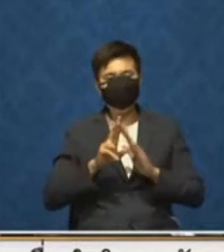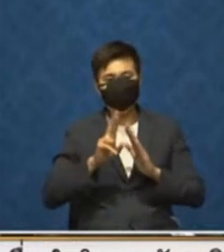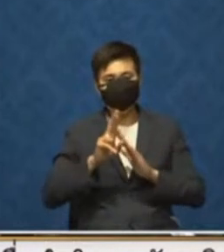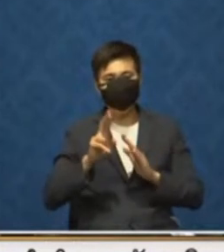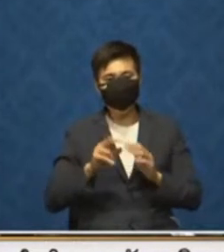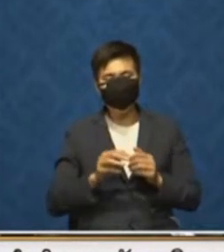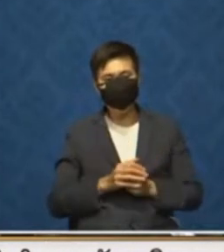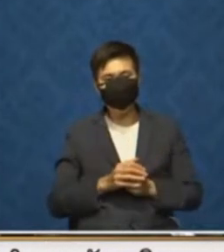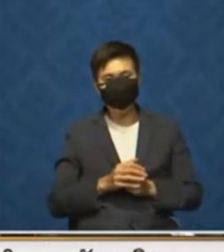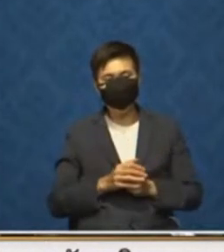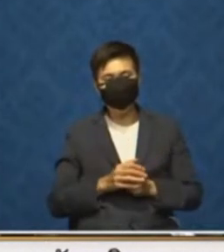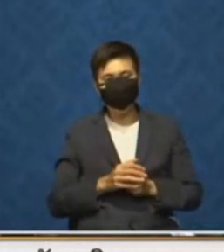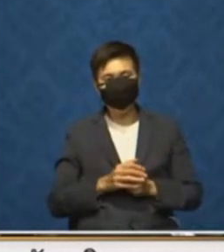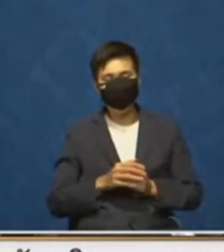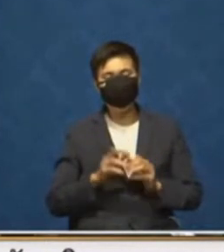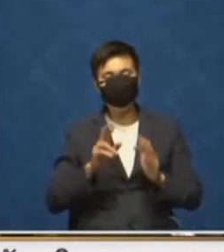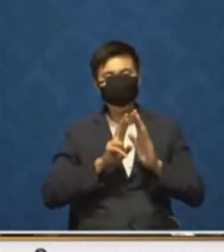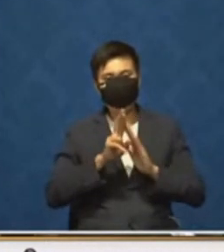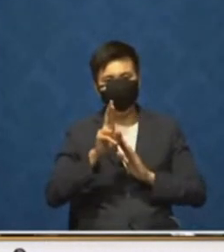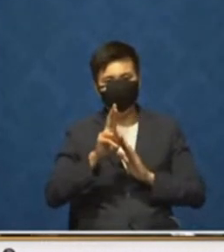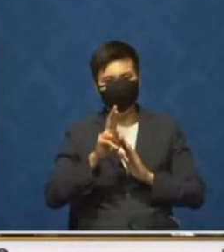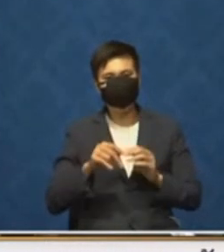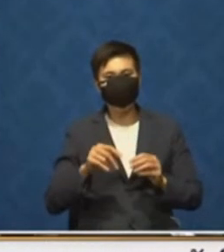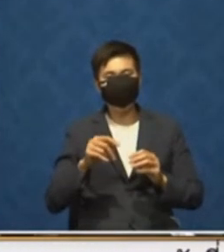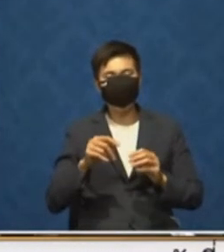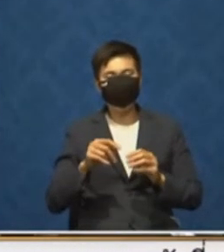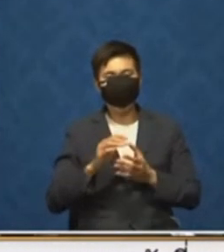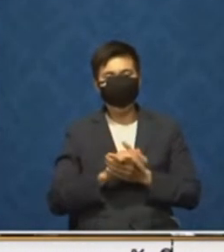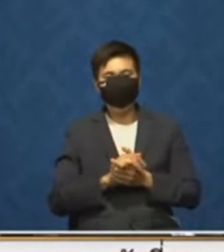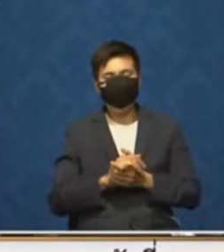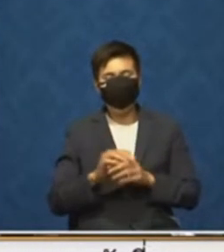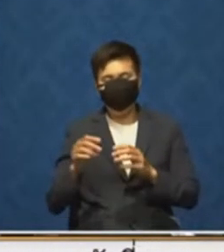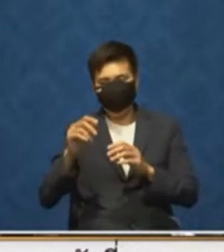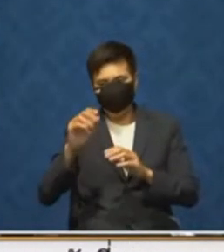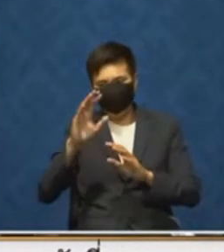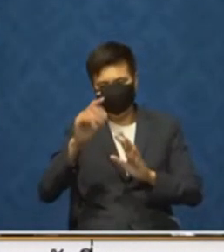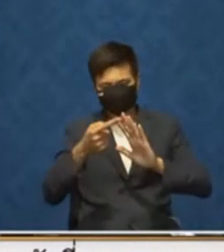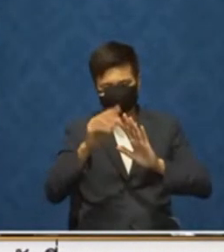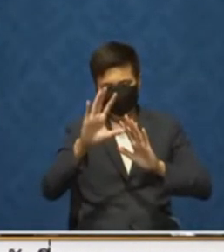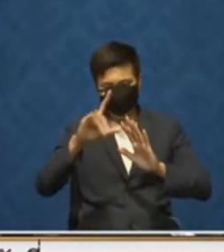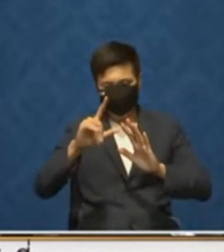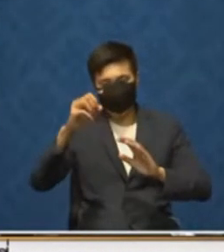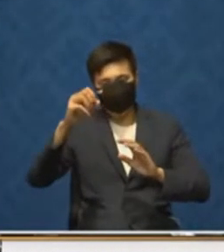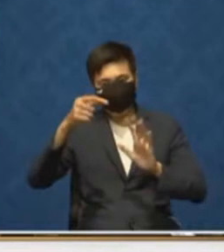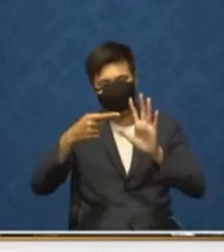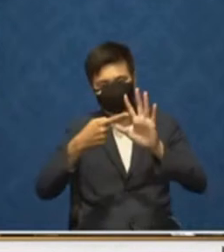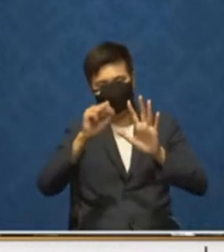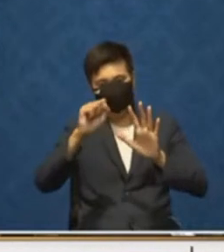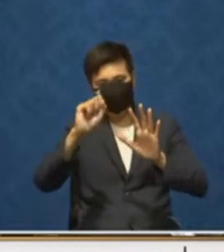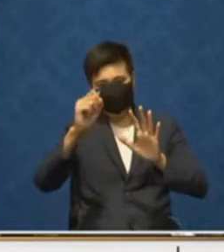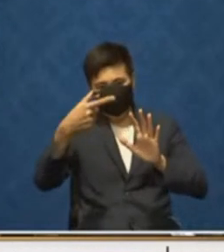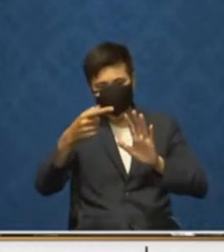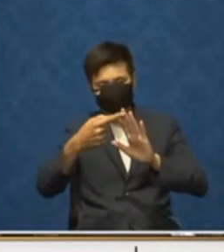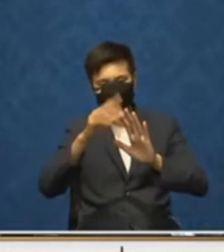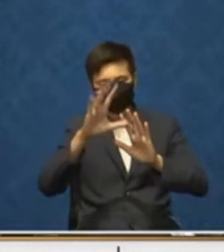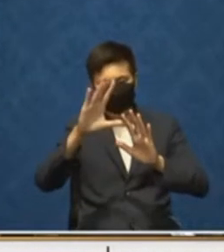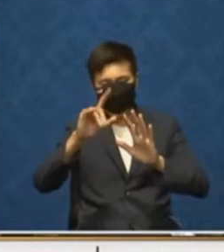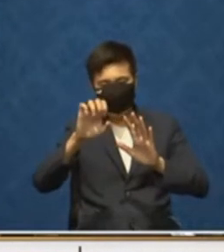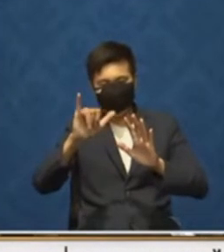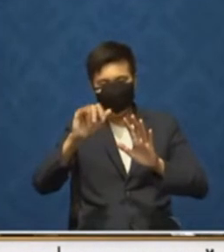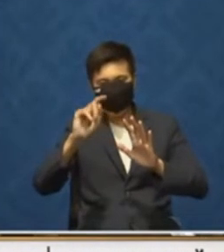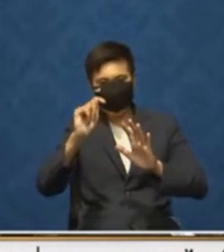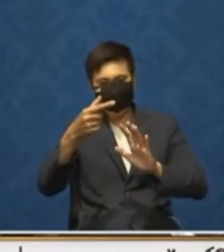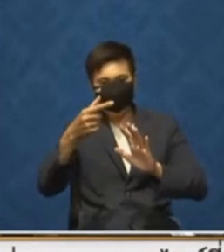เชียงแสนเชียงของแถวนั้นเนี่ยเขาก็อยากจะฟื้นให้เศรษฐกิจมันดีขึ้นไม่แน่นะผมอาจจะต้องบอกซ์